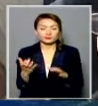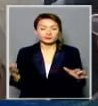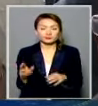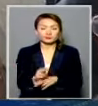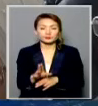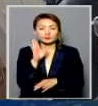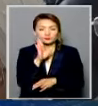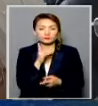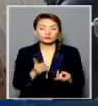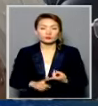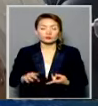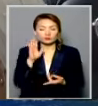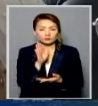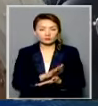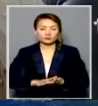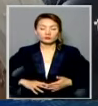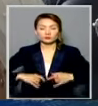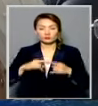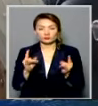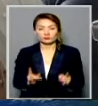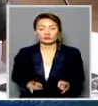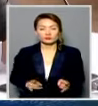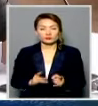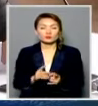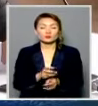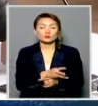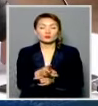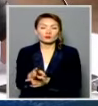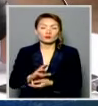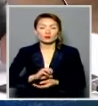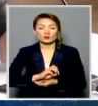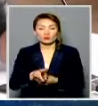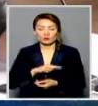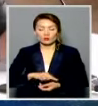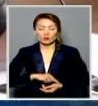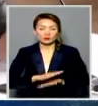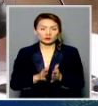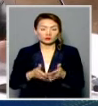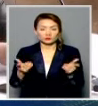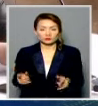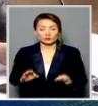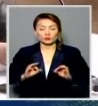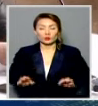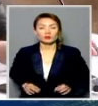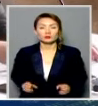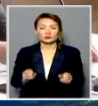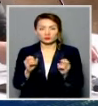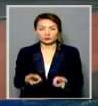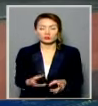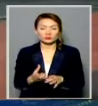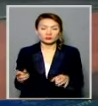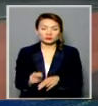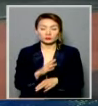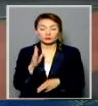стоков. В связи с водочистным сооружением, подающего воду село, проводится работа по согласованию с прокуратурой